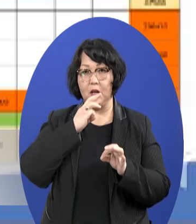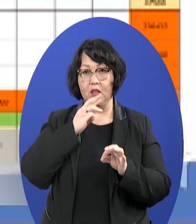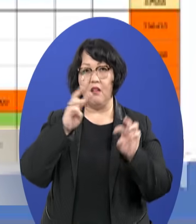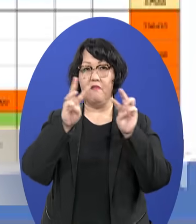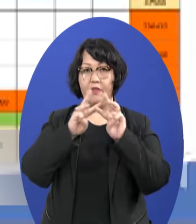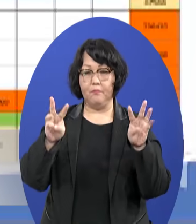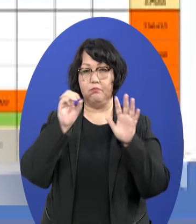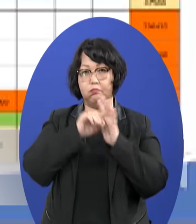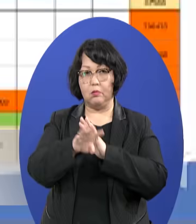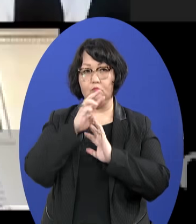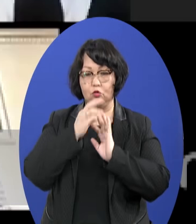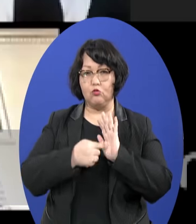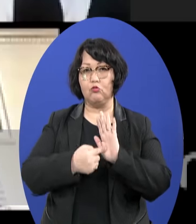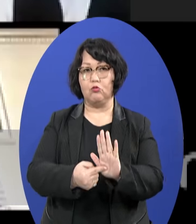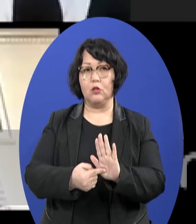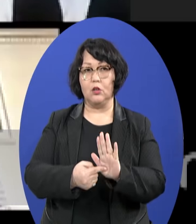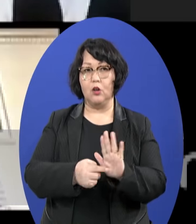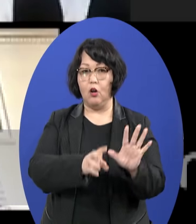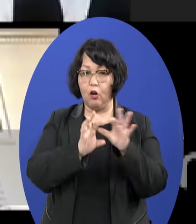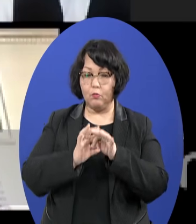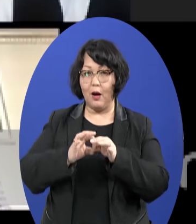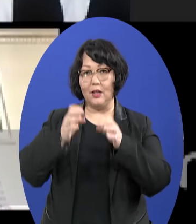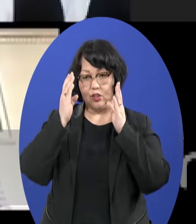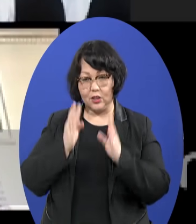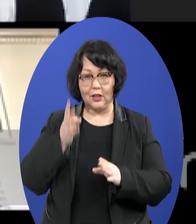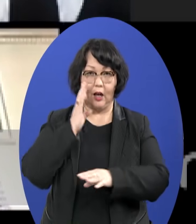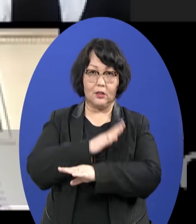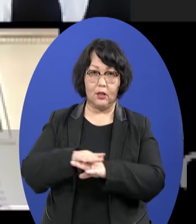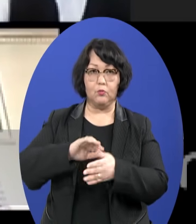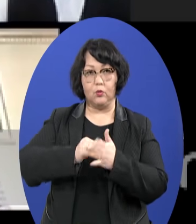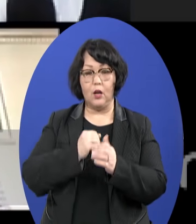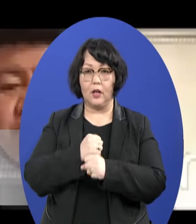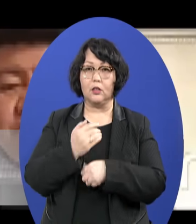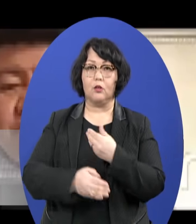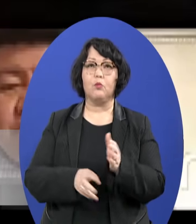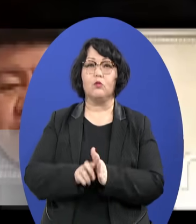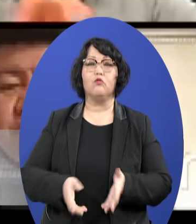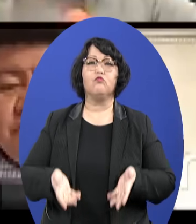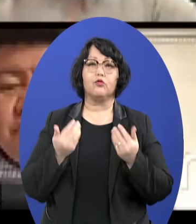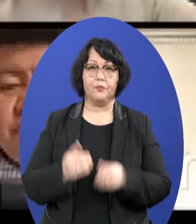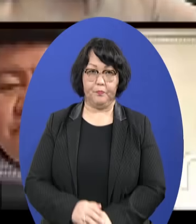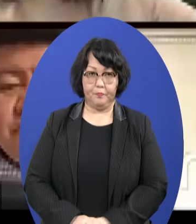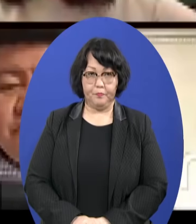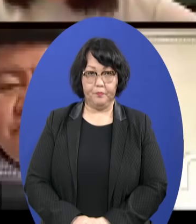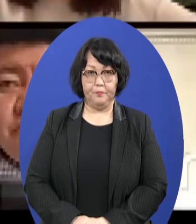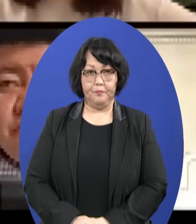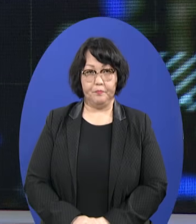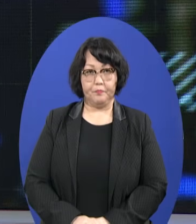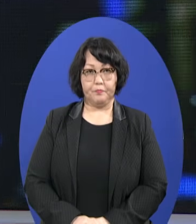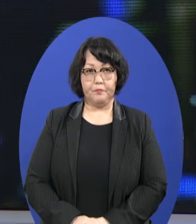Мэдээллийг боловсруулж шийдвэр гаргахад илүү хялбар болсон гэдэг мэдээллийг эрүүл мэндийн сайд өгсөн юм. Сүүлийн үед бол энэ тархалтын